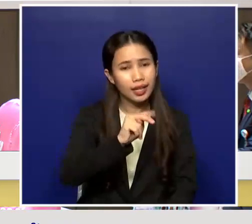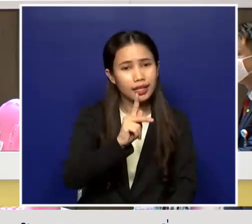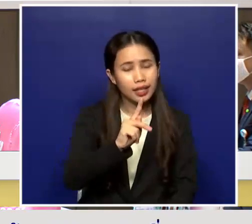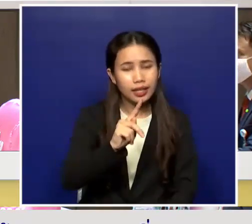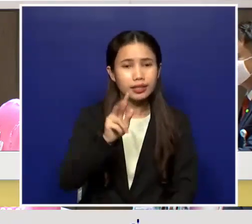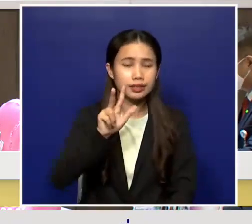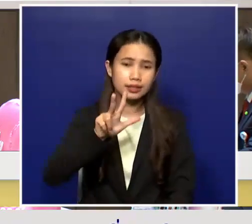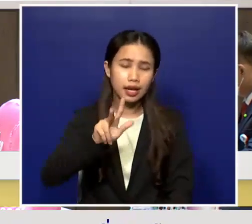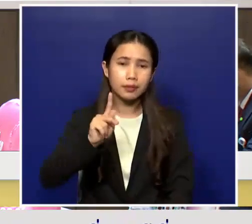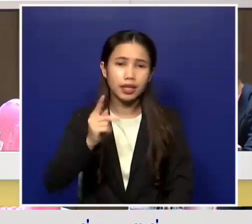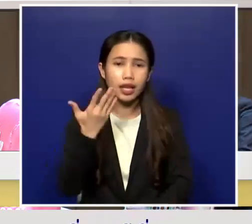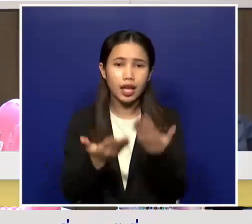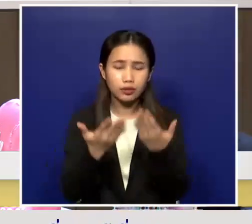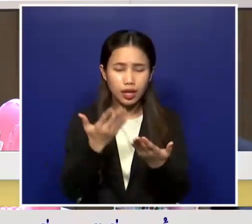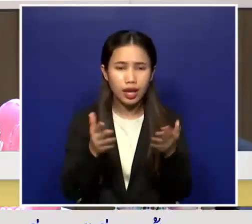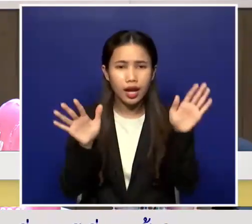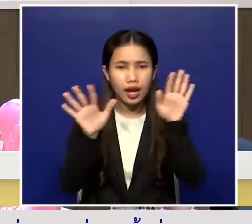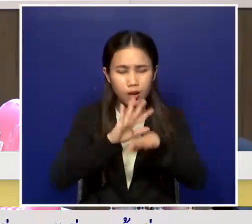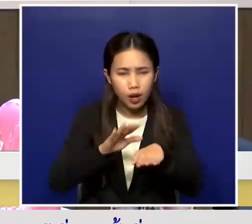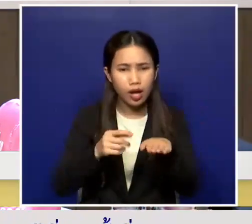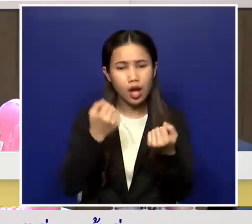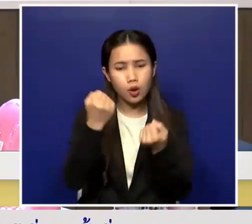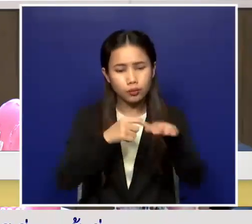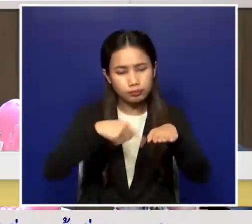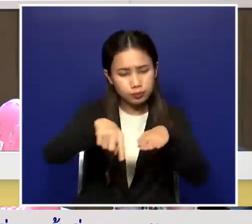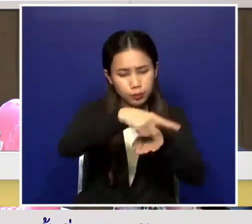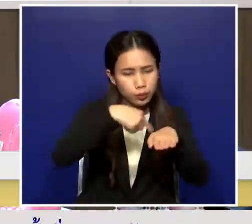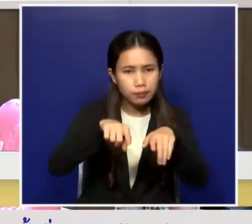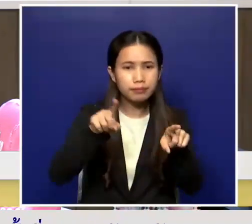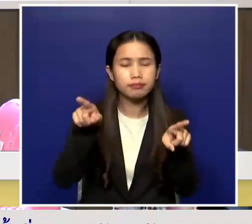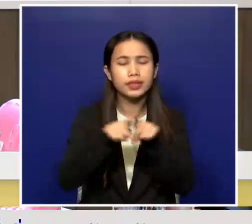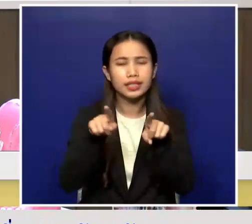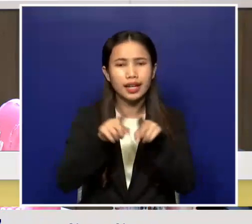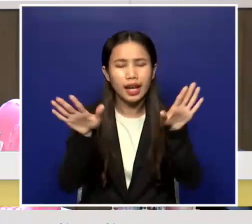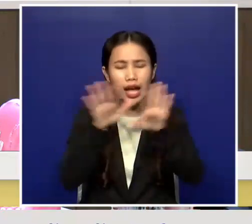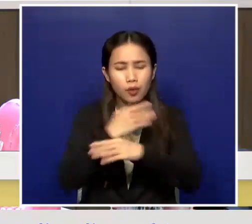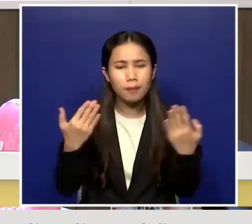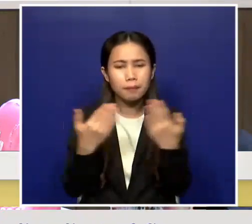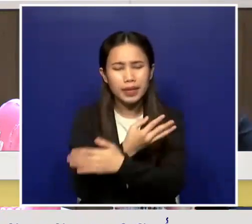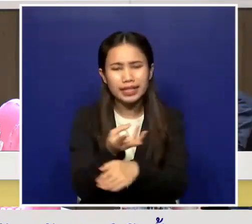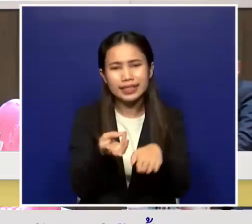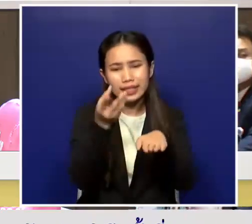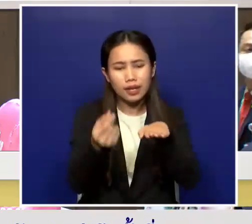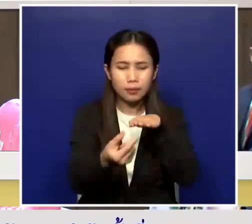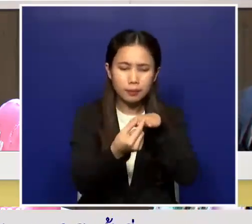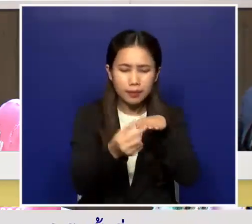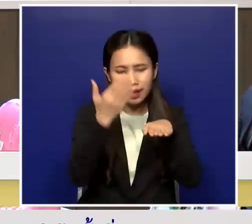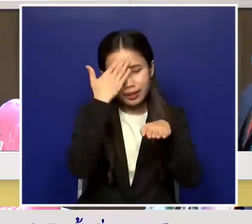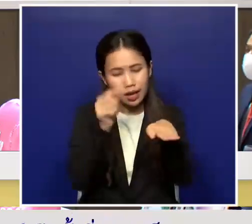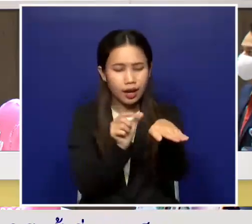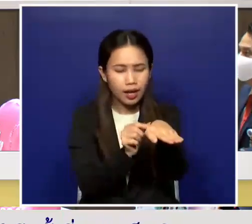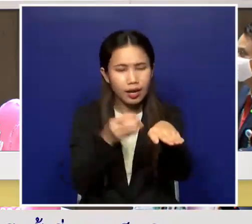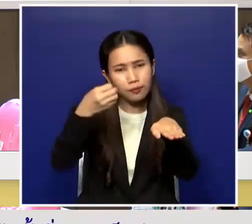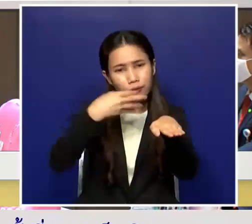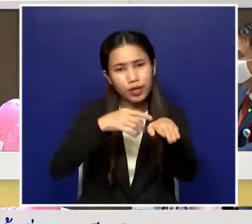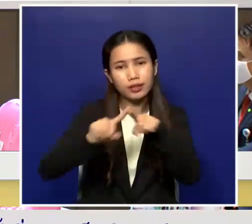NK3K TW มันแปลว่าบอดี้เดียวกันรถรุ่นเดียวกันไปเปลี่ยนหน้ากระจังหน่อยเดียวเปลี่ยนไฟท้ายหน่อยเปลี่ยนอะไรหน่อยนึงกร